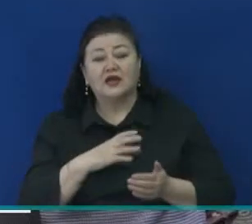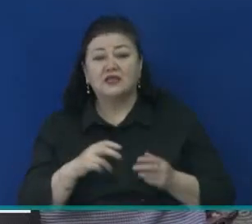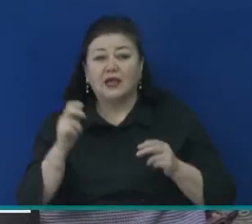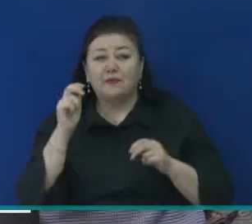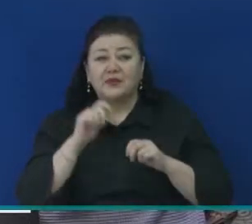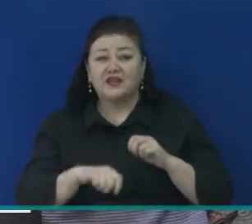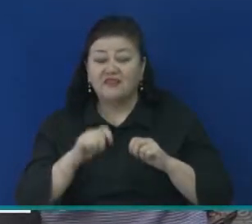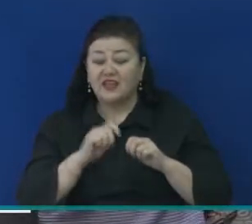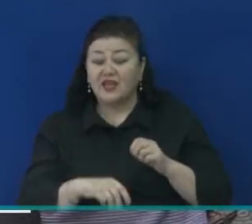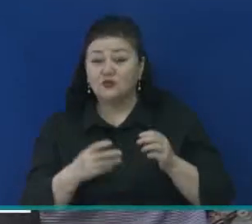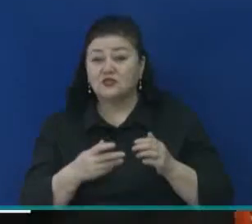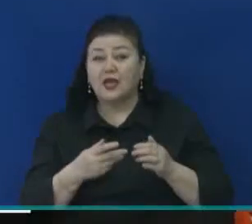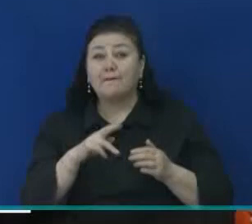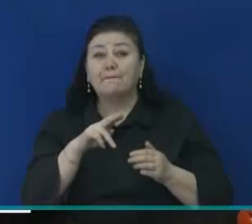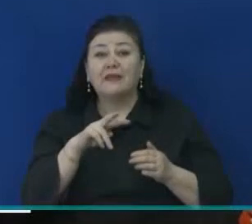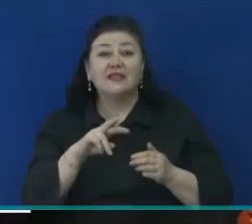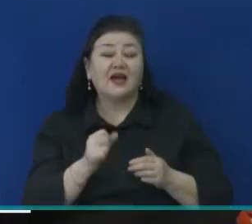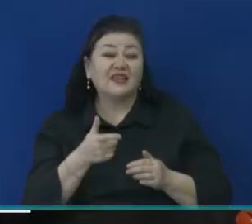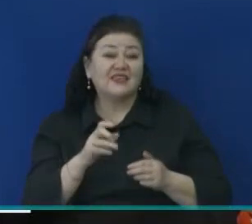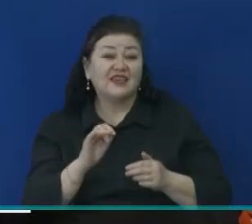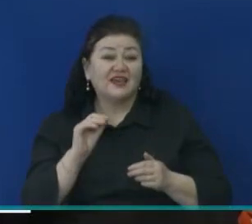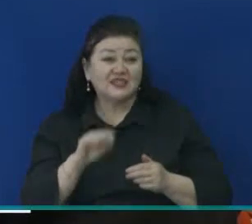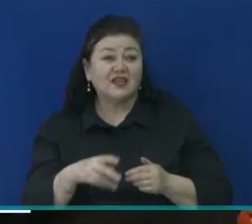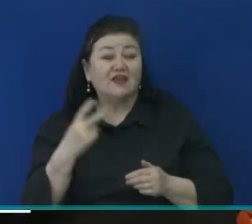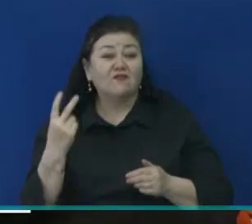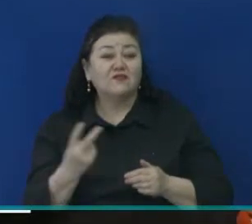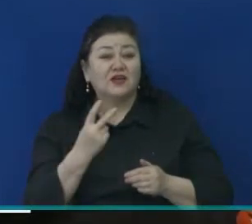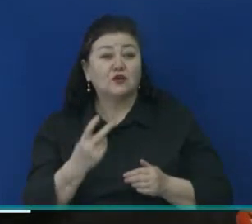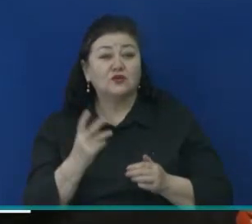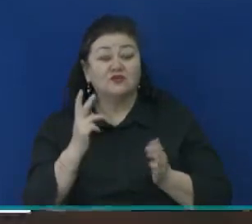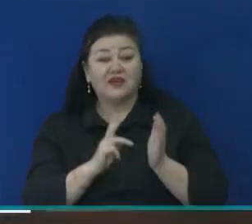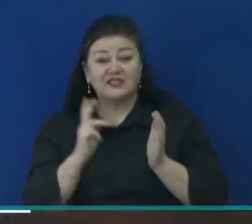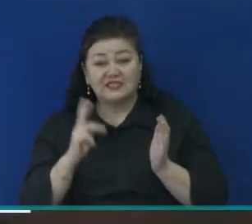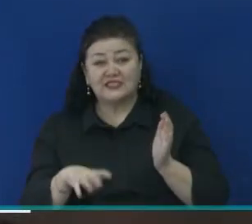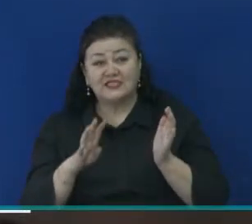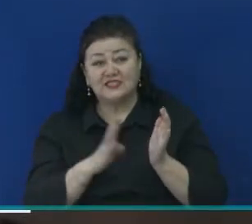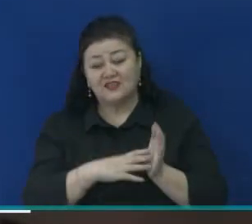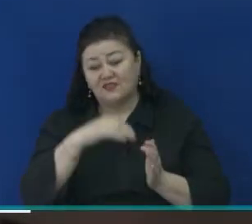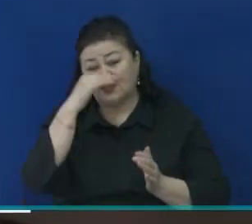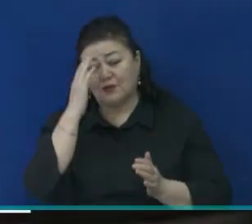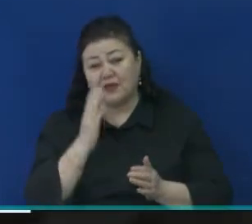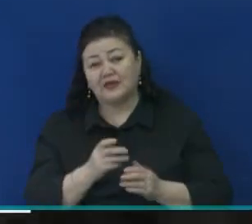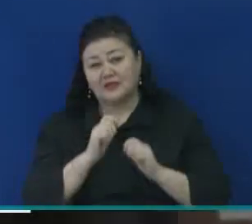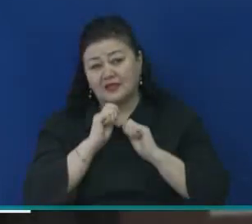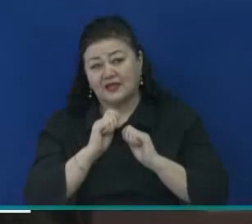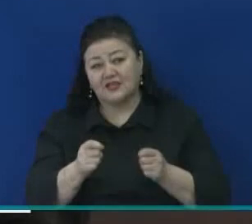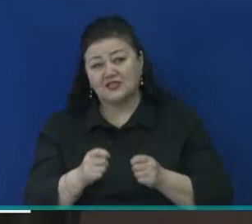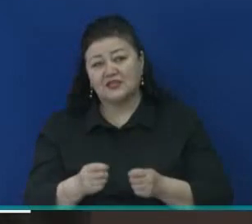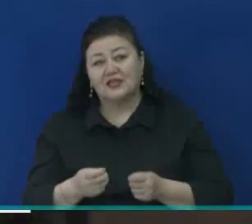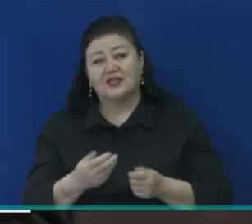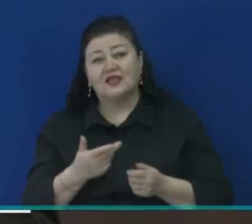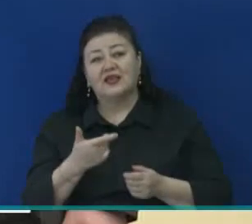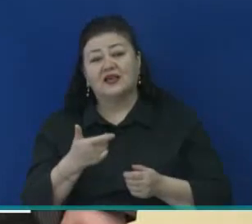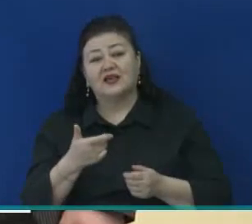тексеріліп, қазылар алқасының іріктеуінен өтсе, екінші кезеңде топ жарған 29 оқушы марапатталды. Байқау қорытындысы бойынша Назерке Беркітова